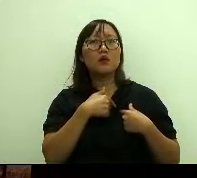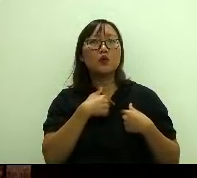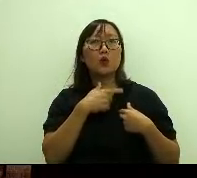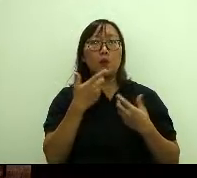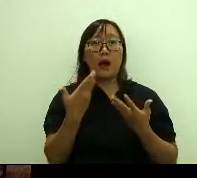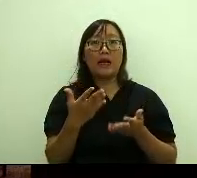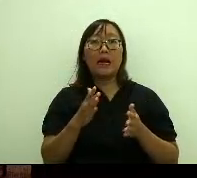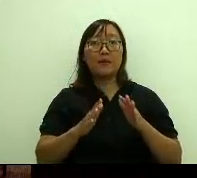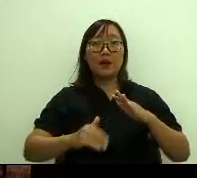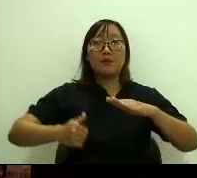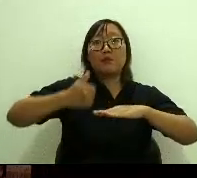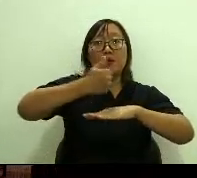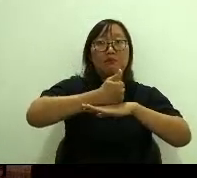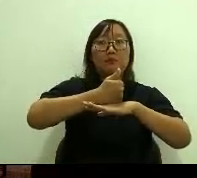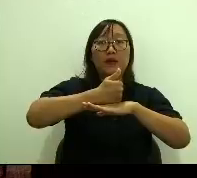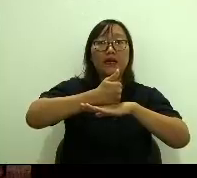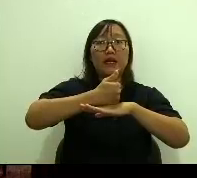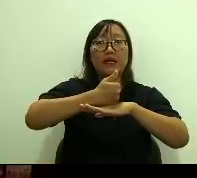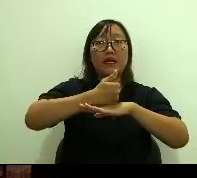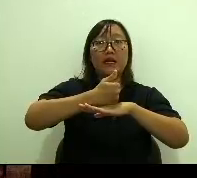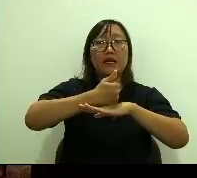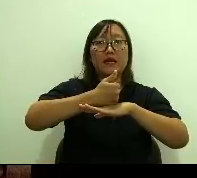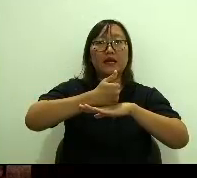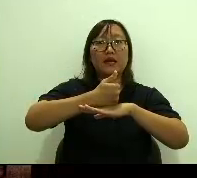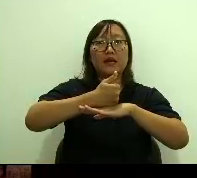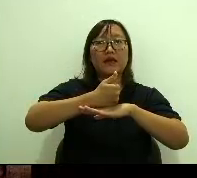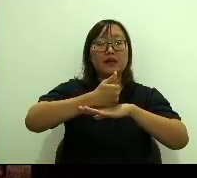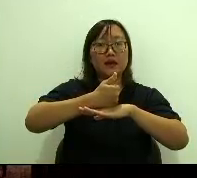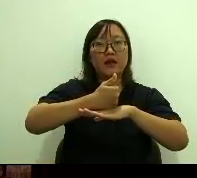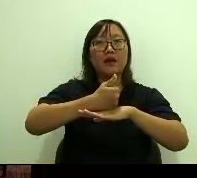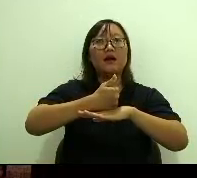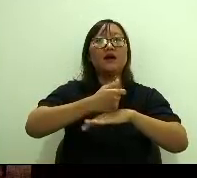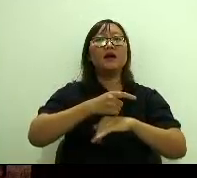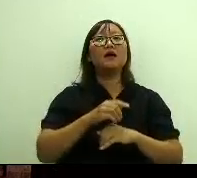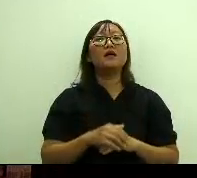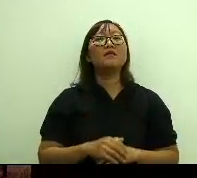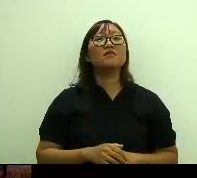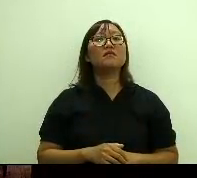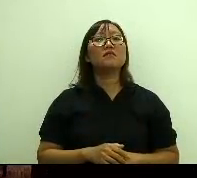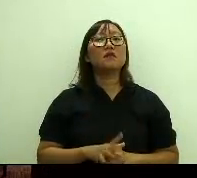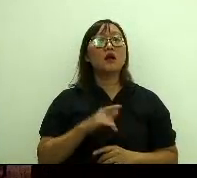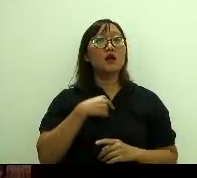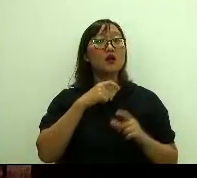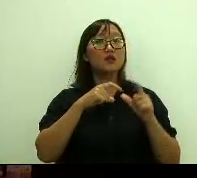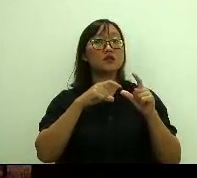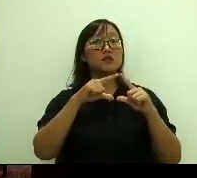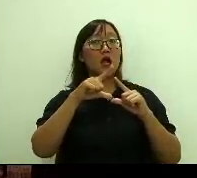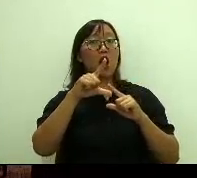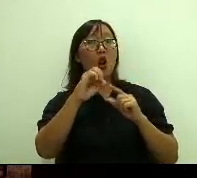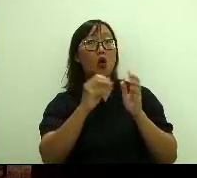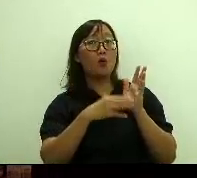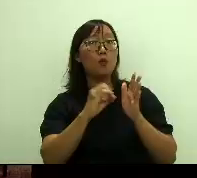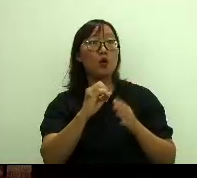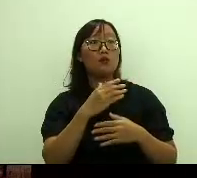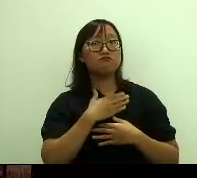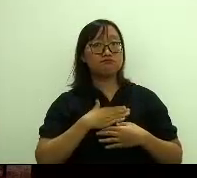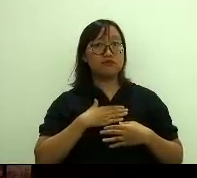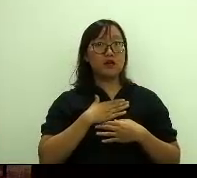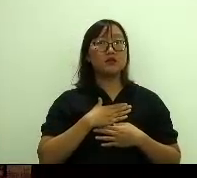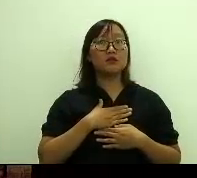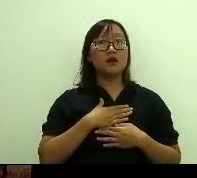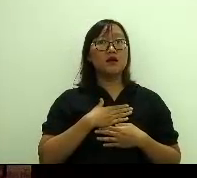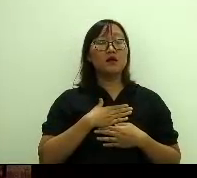jumlahnya. Maka dia merasa ya perlu sesuatu yang bisa memperkuat dirinya.